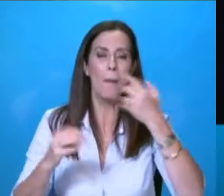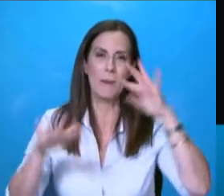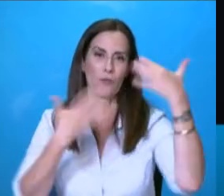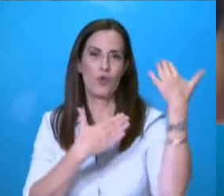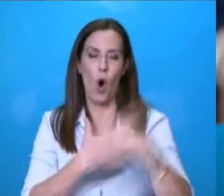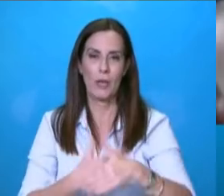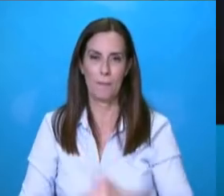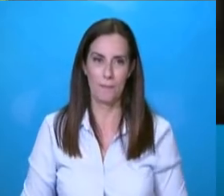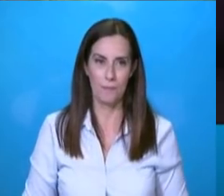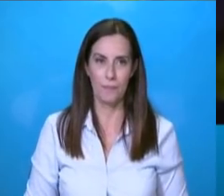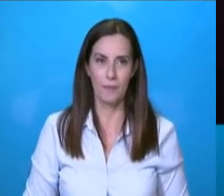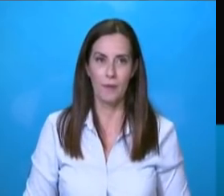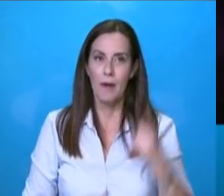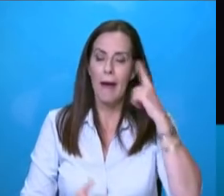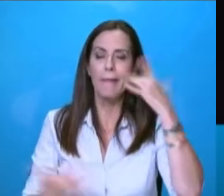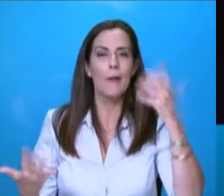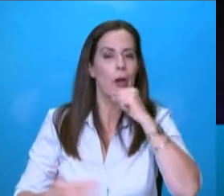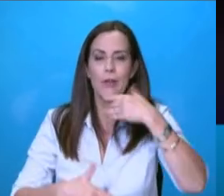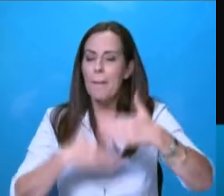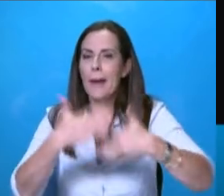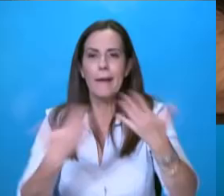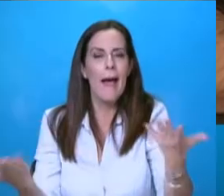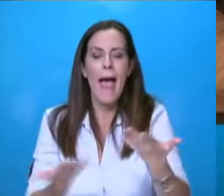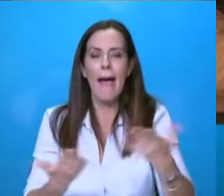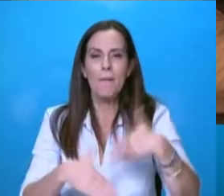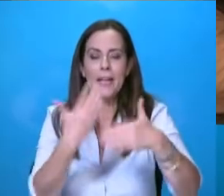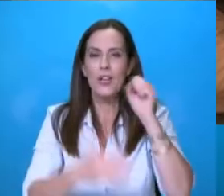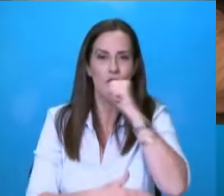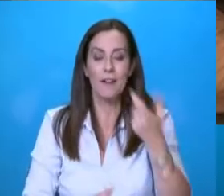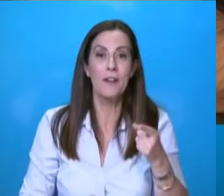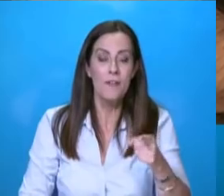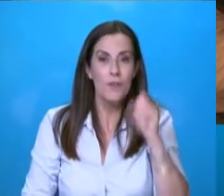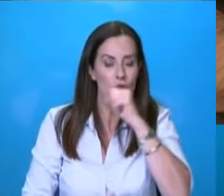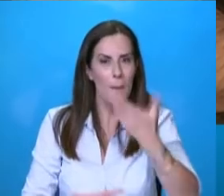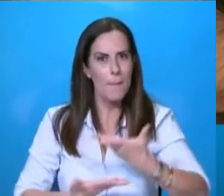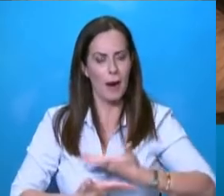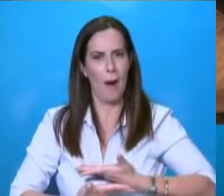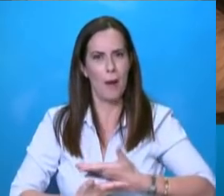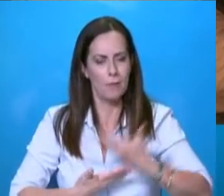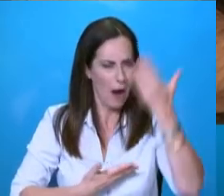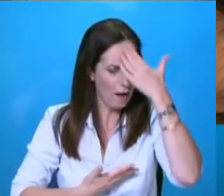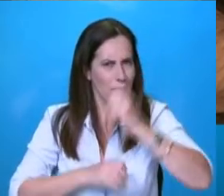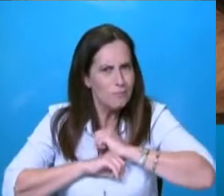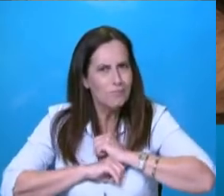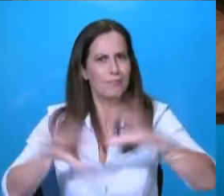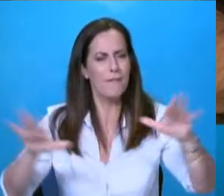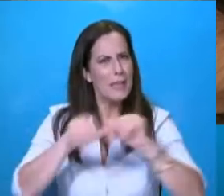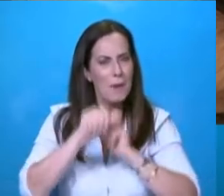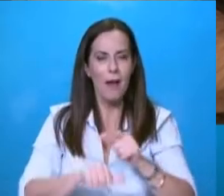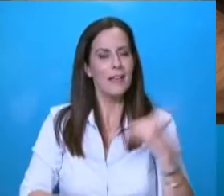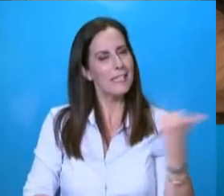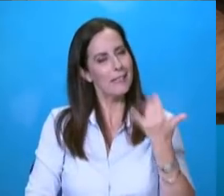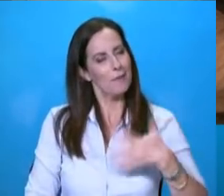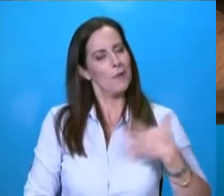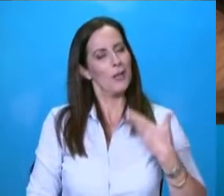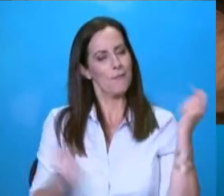האחרון. אתה לא יודע איך שיר התגלגל ואין הוא יכול להגיע. וכששיר מקבל כזאת הכרה וכזאת אהדה, זה תמיד מרגש